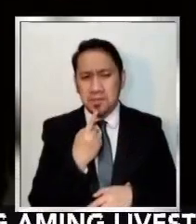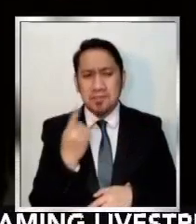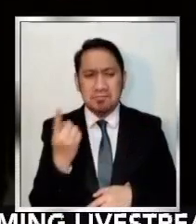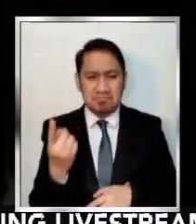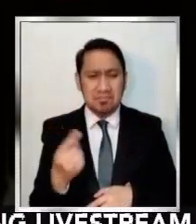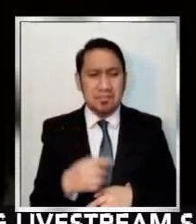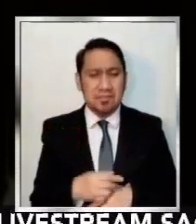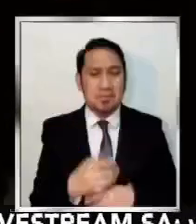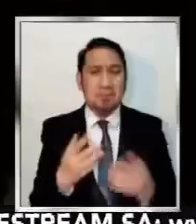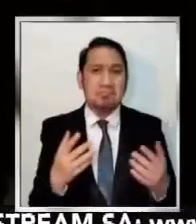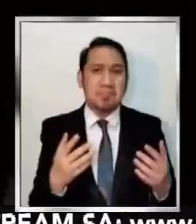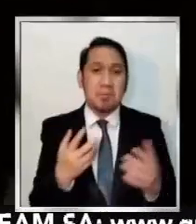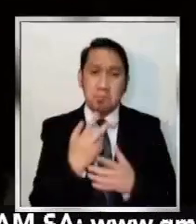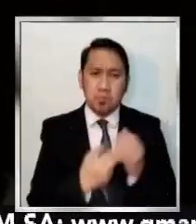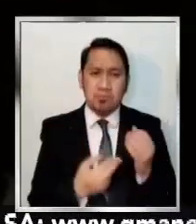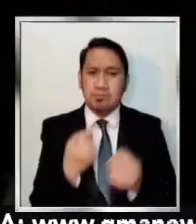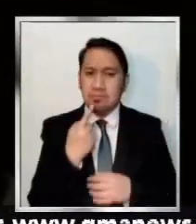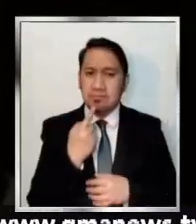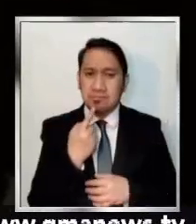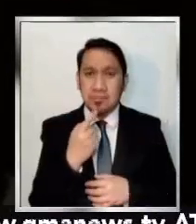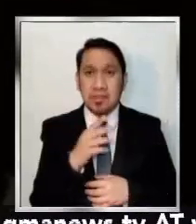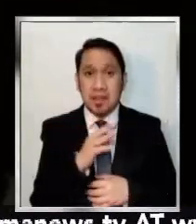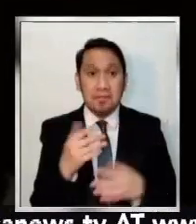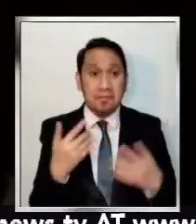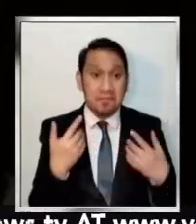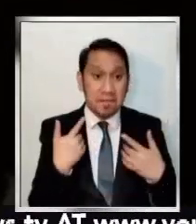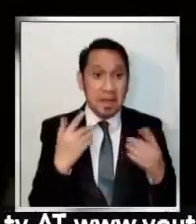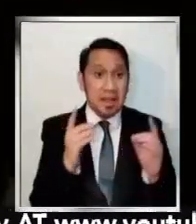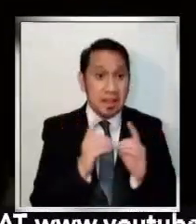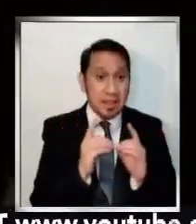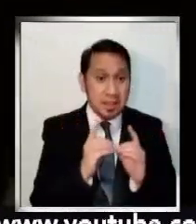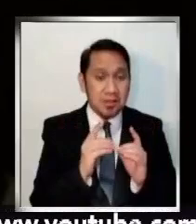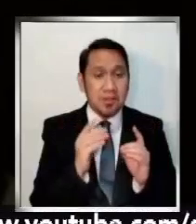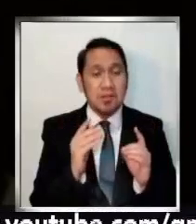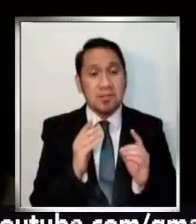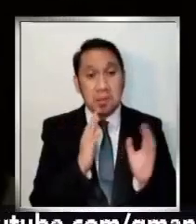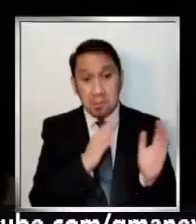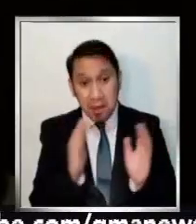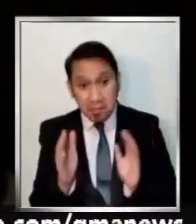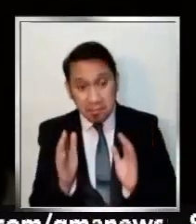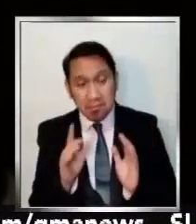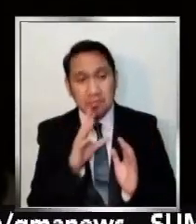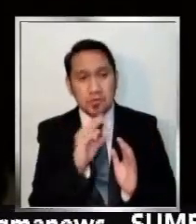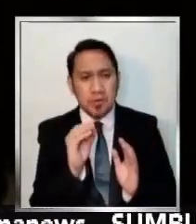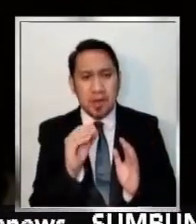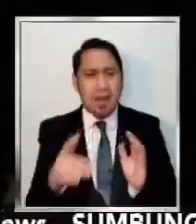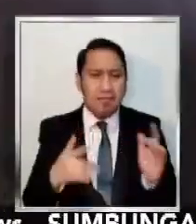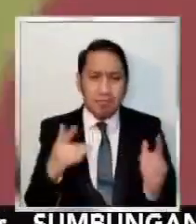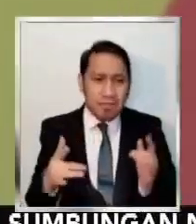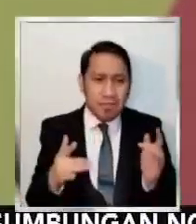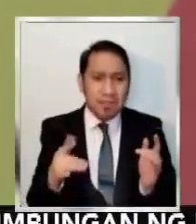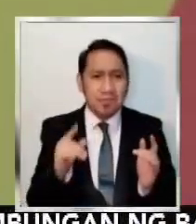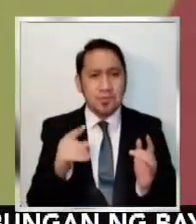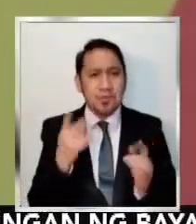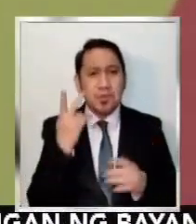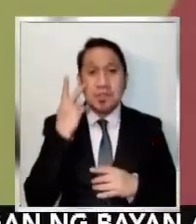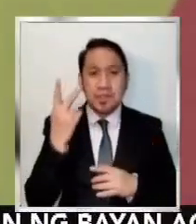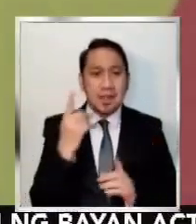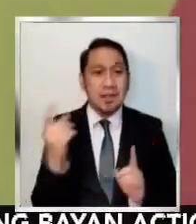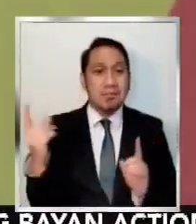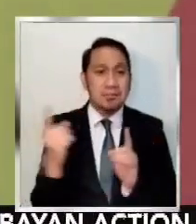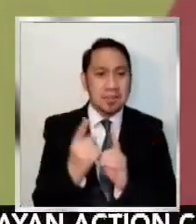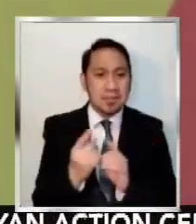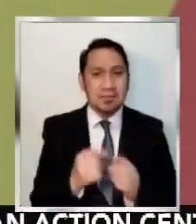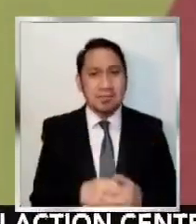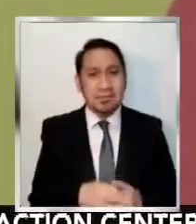of dinners planned na. So very excited to finally see her again. Proud si Khalil sa